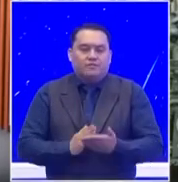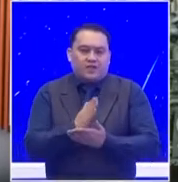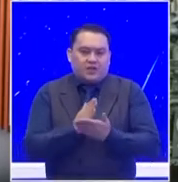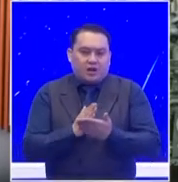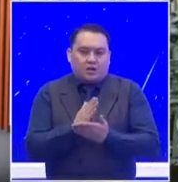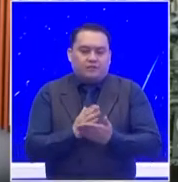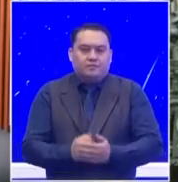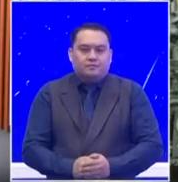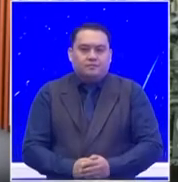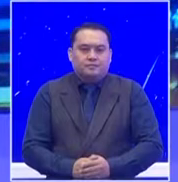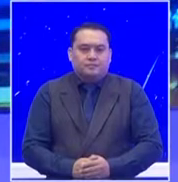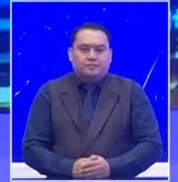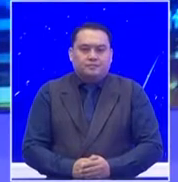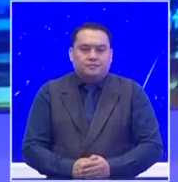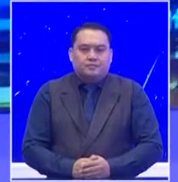Великой Отечественной войны.